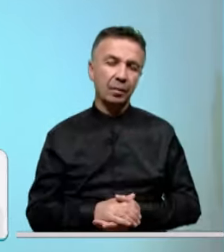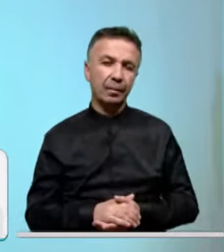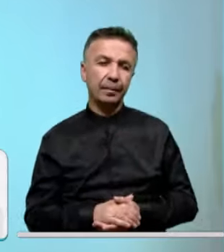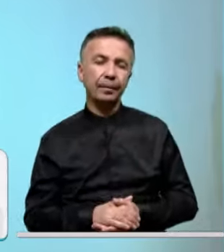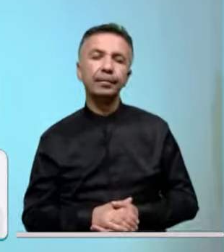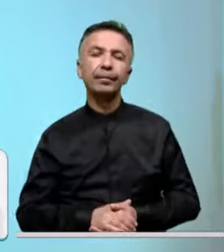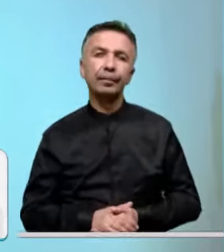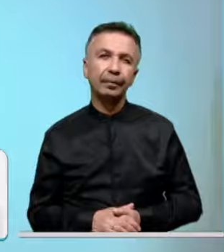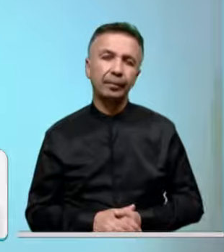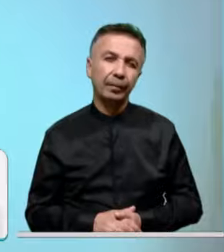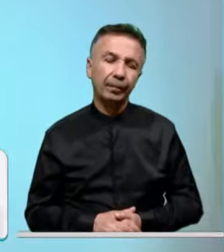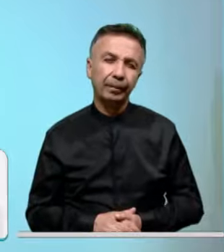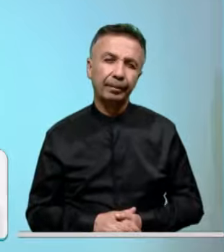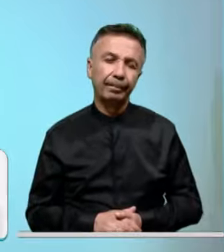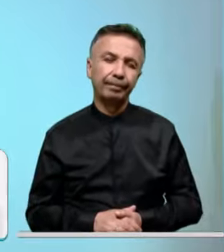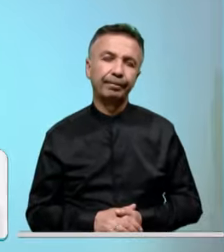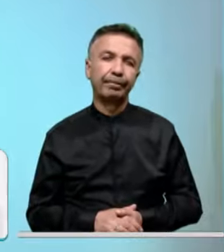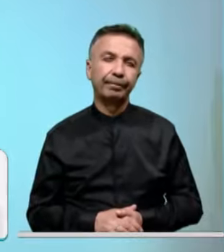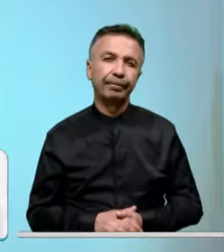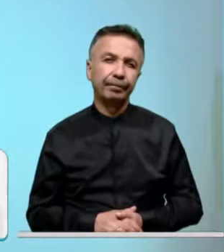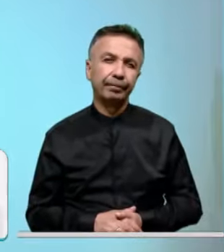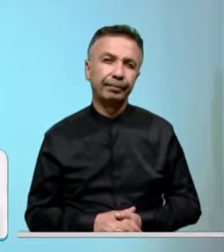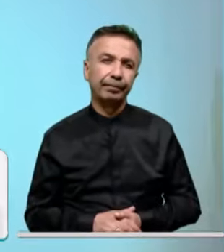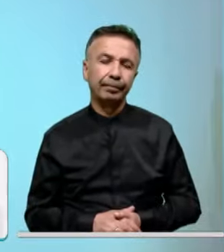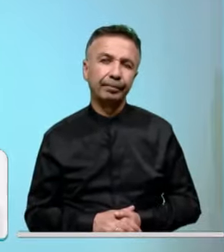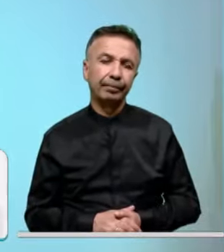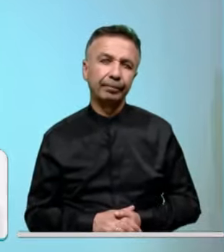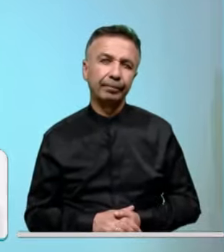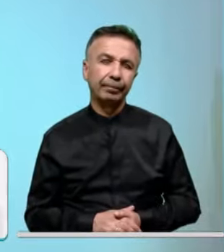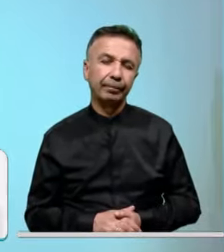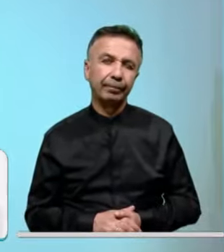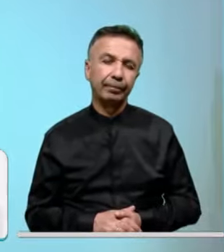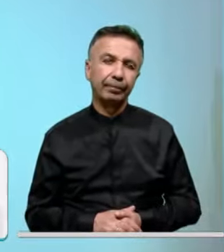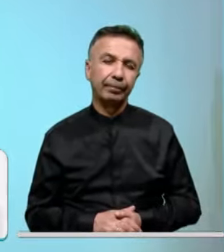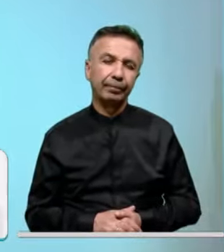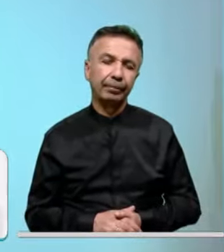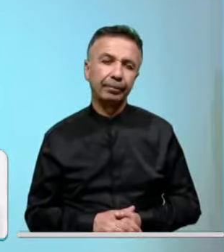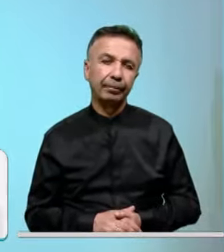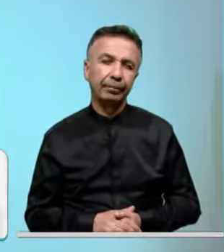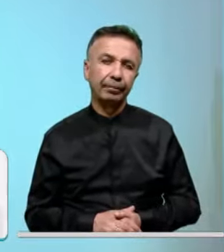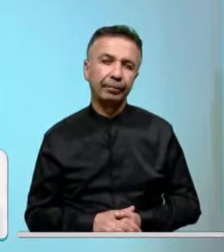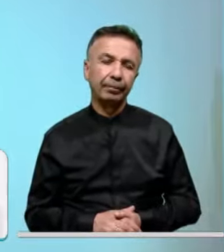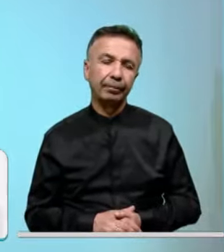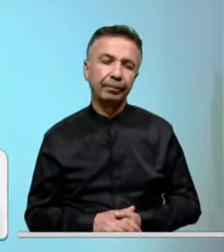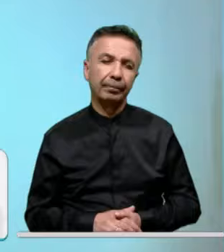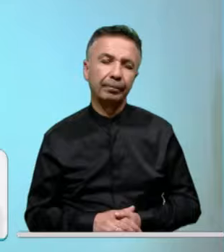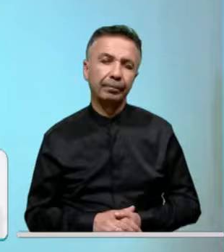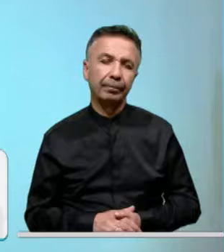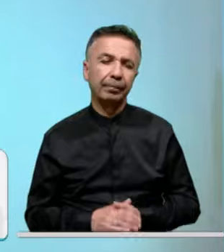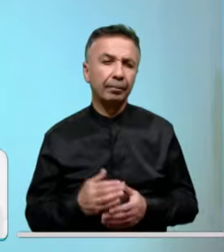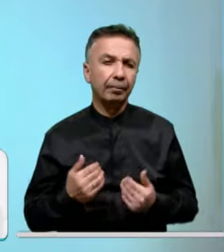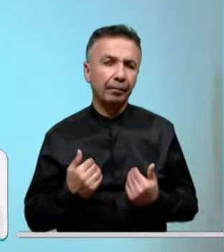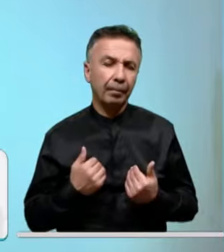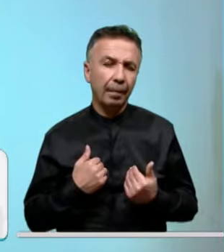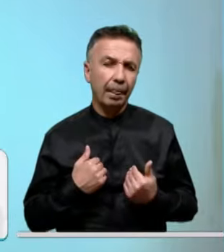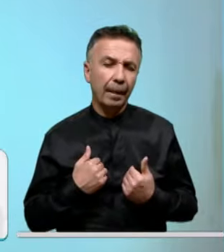karşılamak mecburiyetinde. Evin geçimini, bakımını karşılamak mecburiyetinde. Onu da yapmıyormuş zaten. Ha, öyle bir şey yok. Sadece ben ya